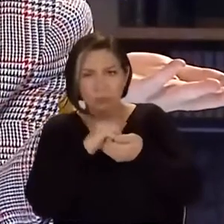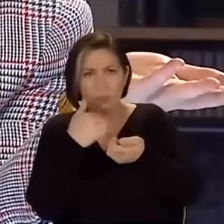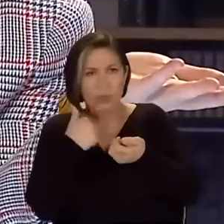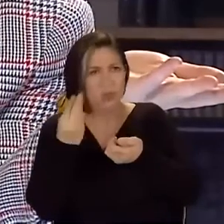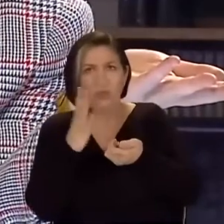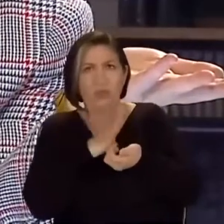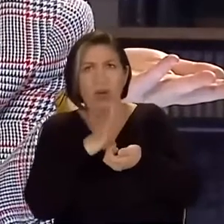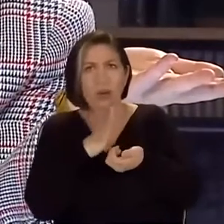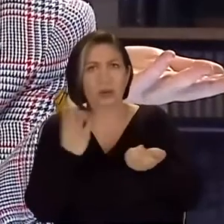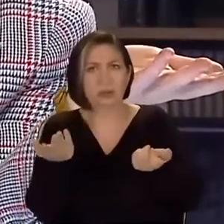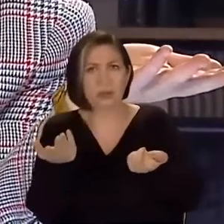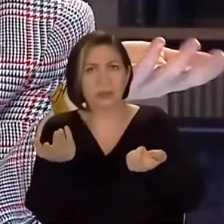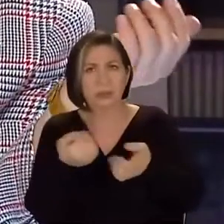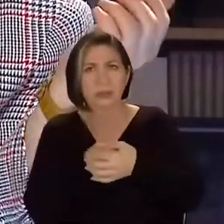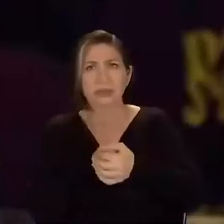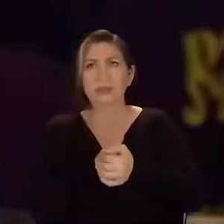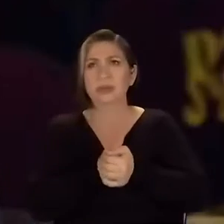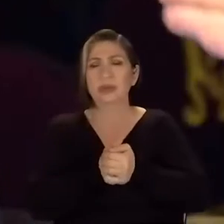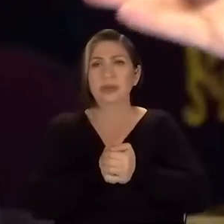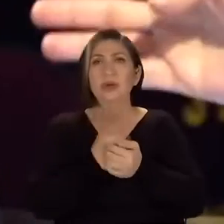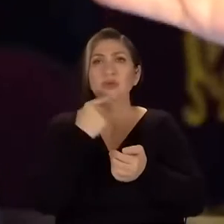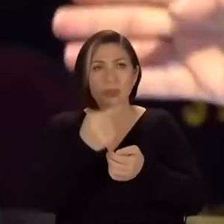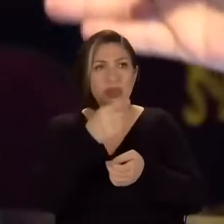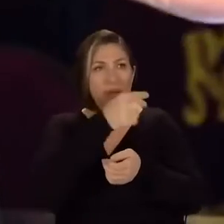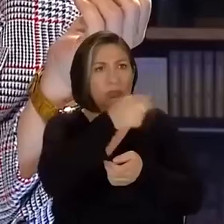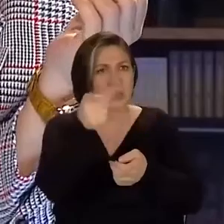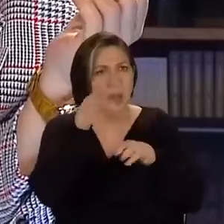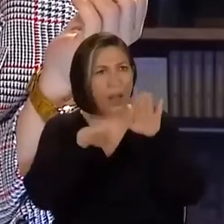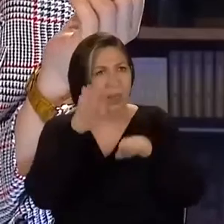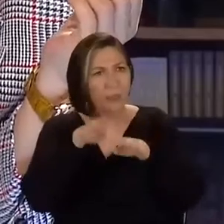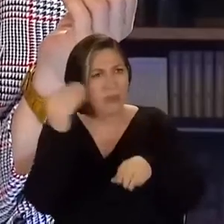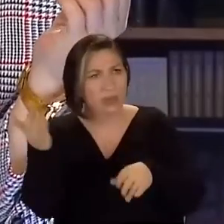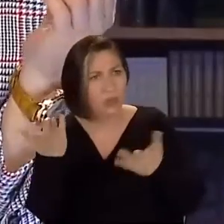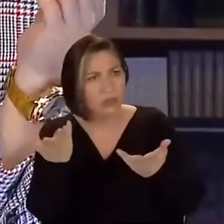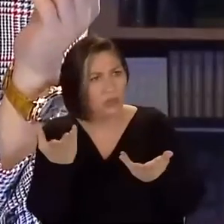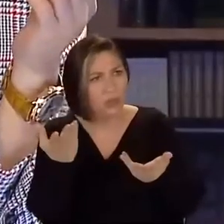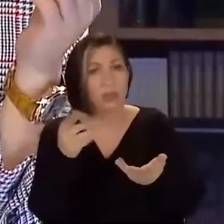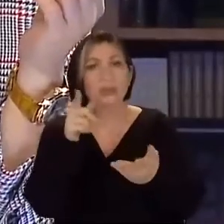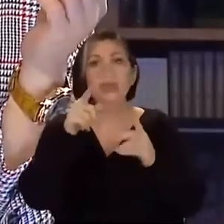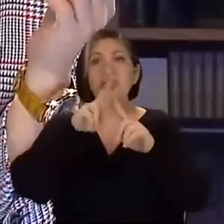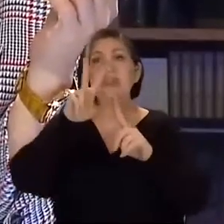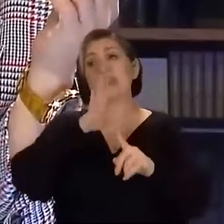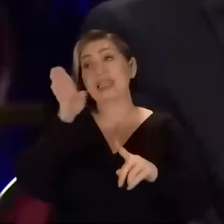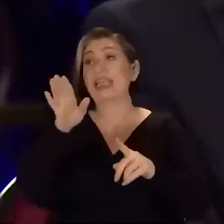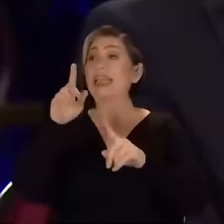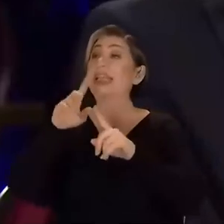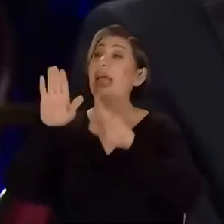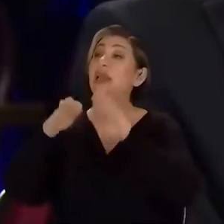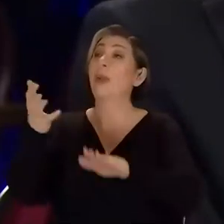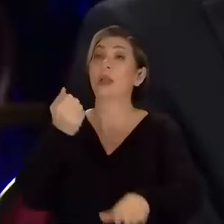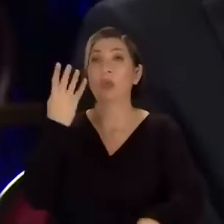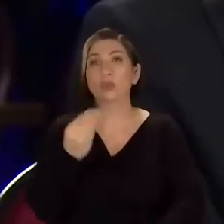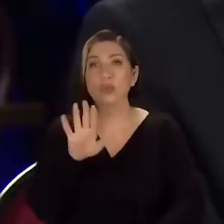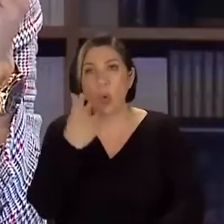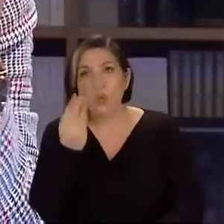bende çok var onlar. Ondan sonra diyorum ki sen hani şurada reklam verendin, ne oldu? Şimdi diyor televizyona geçtim, reklam alan oldum.